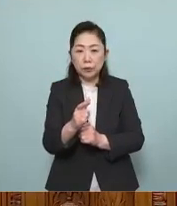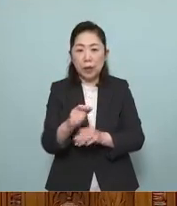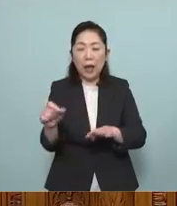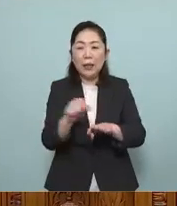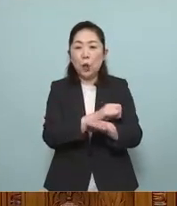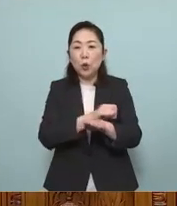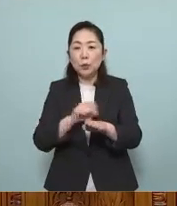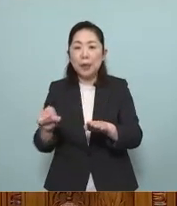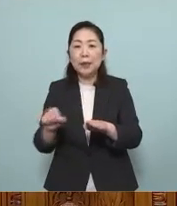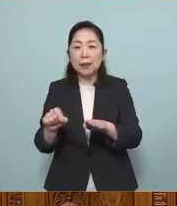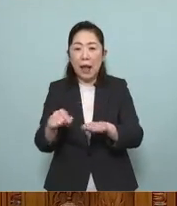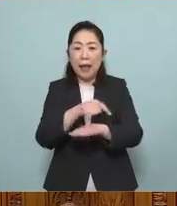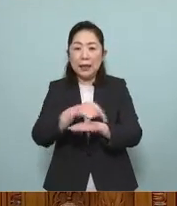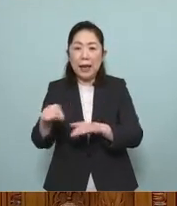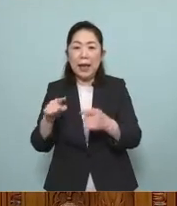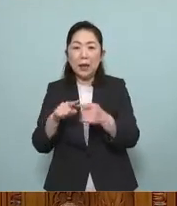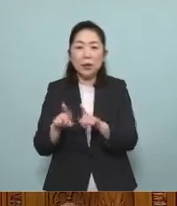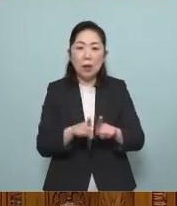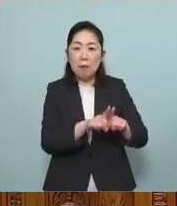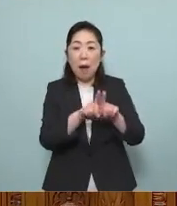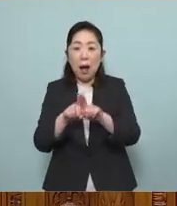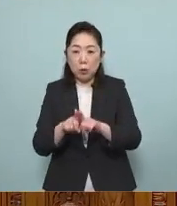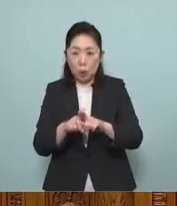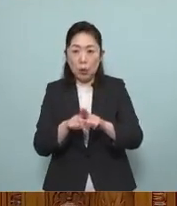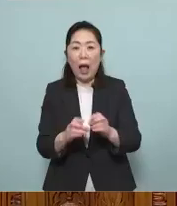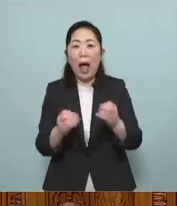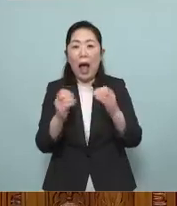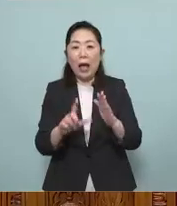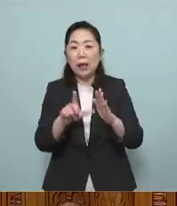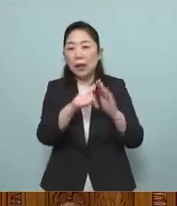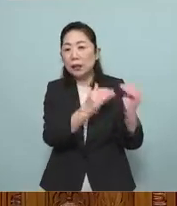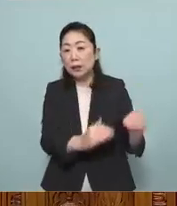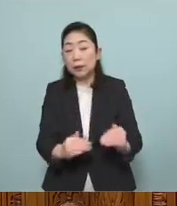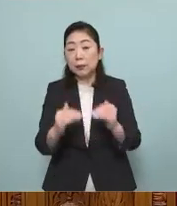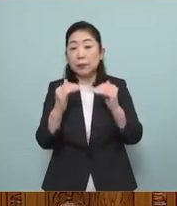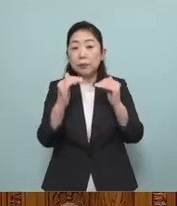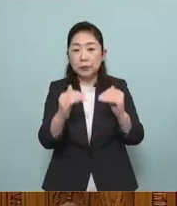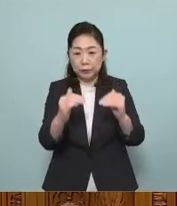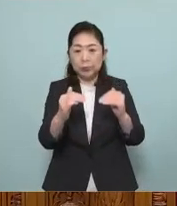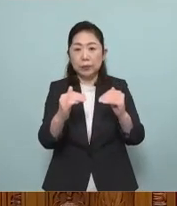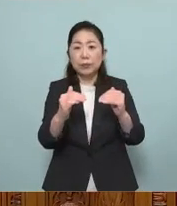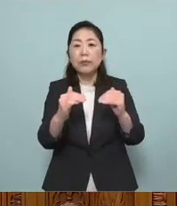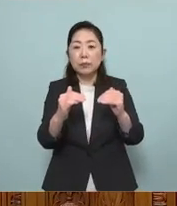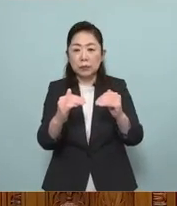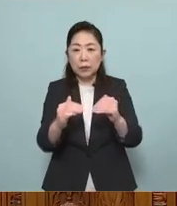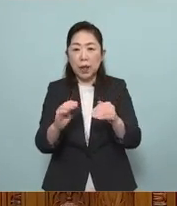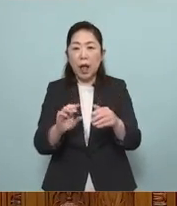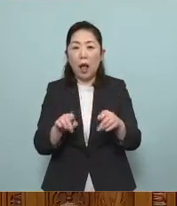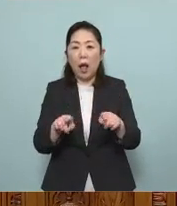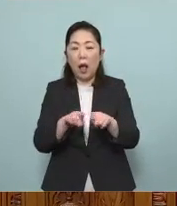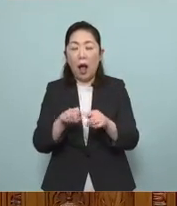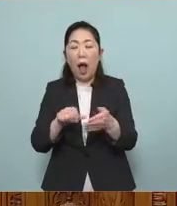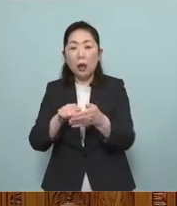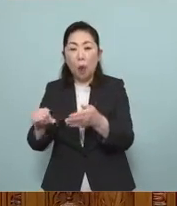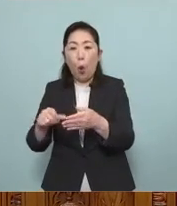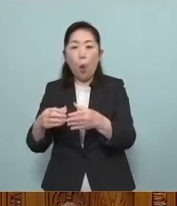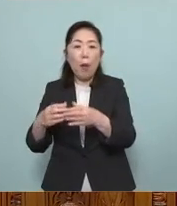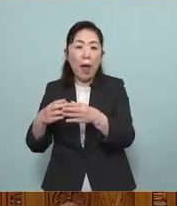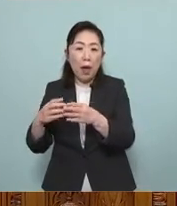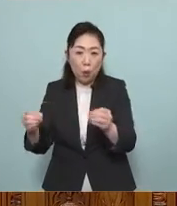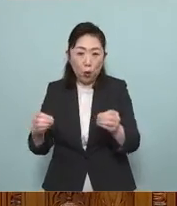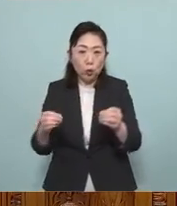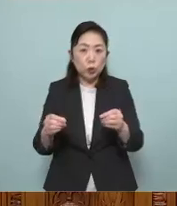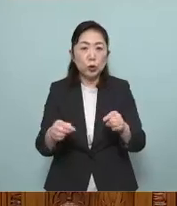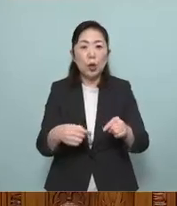を新しいステージへと引き上げました。同盟国、同志国と連携し、深刻な人権問題への